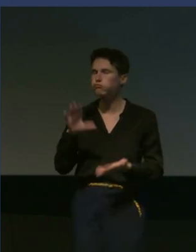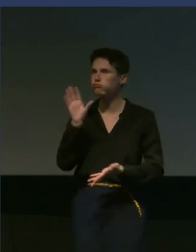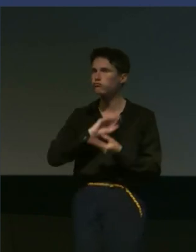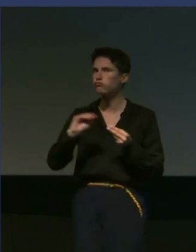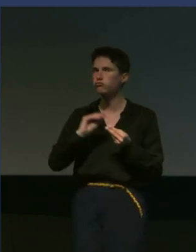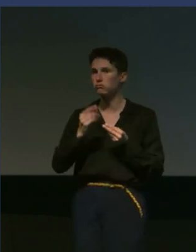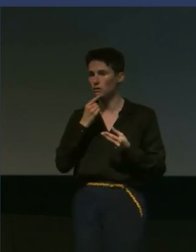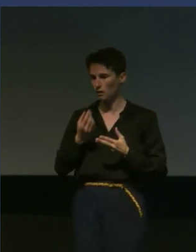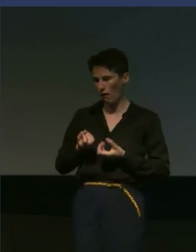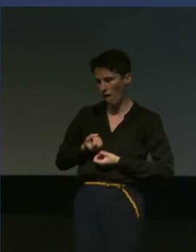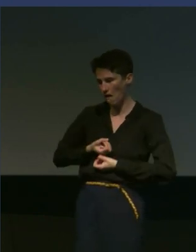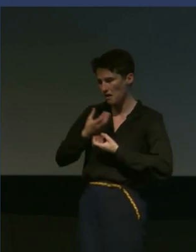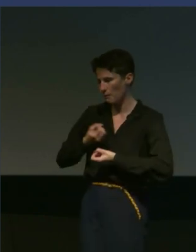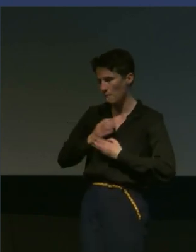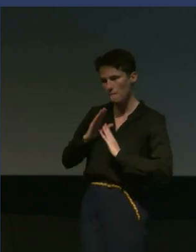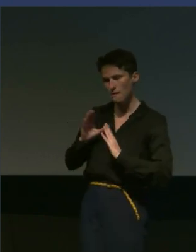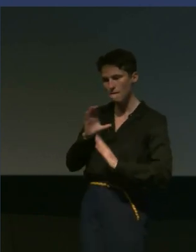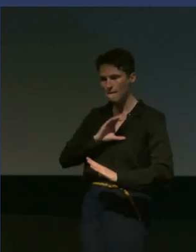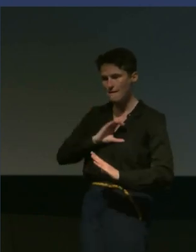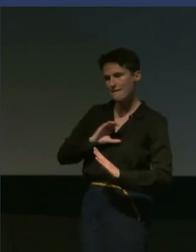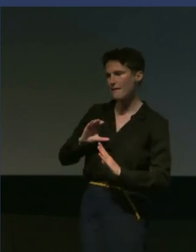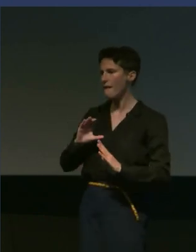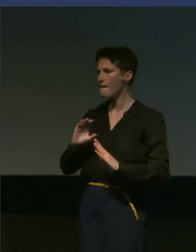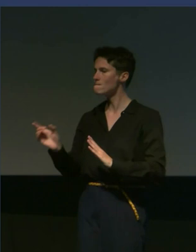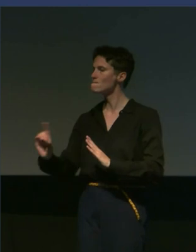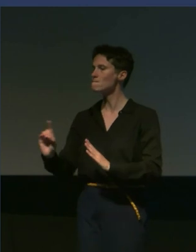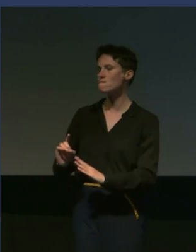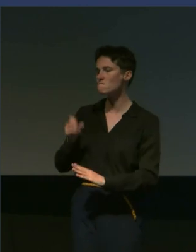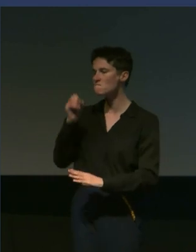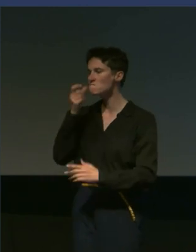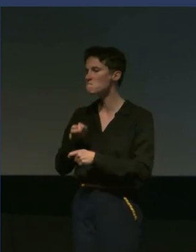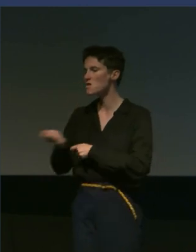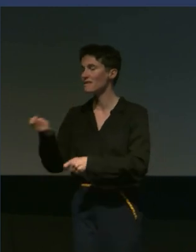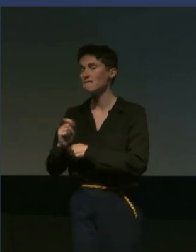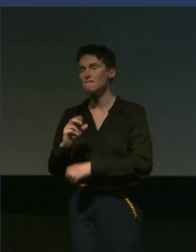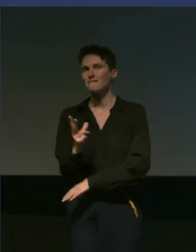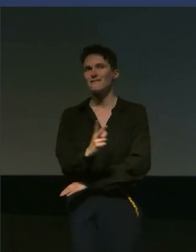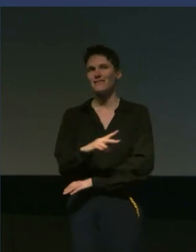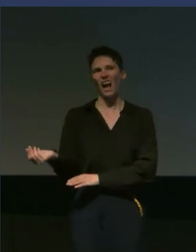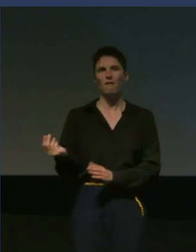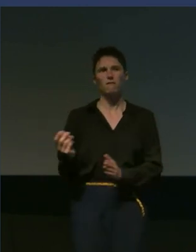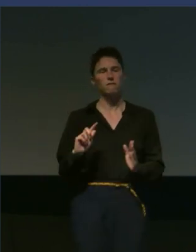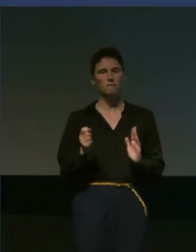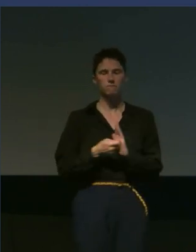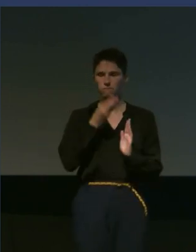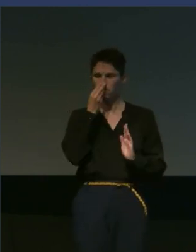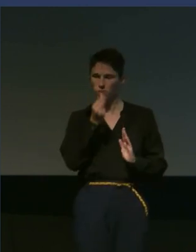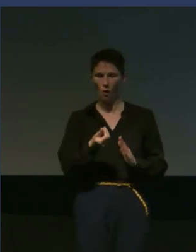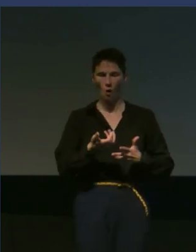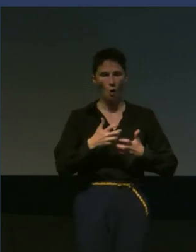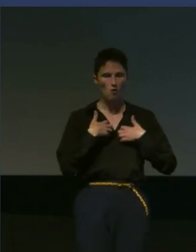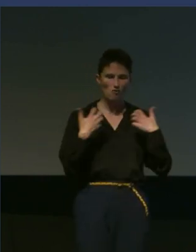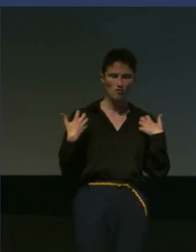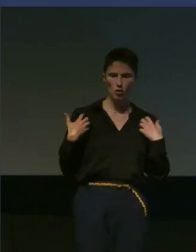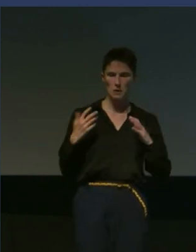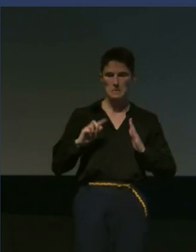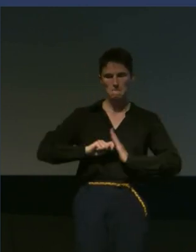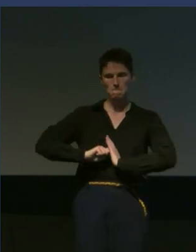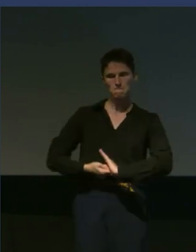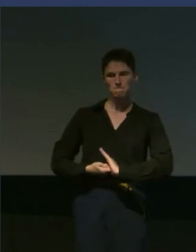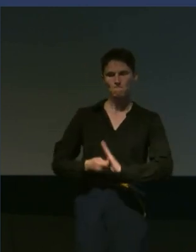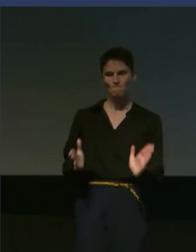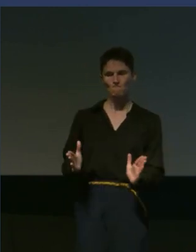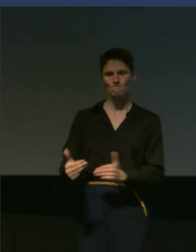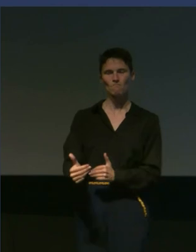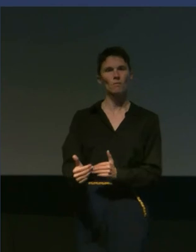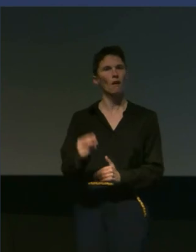de s'exprimer. Et c'est grave, c'est gravissime. Quand on voit que la science est bridée comme ça, alors oui, la science a toujours été